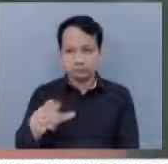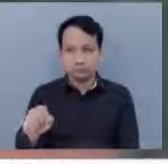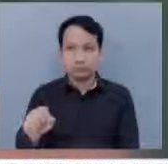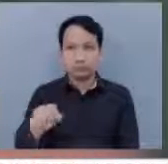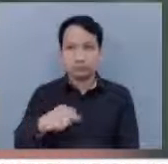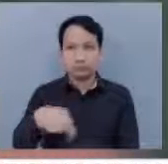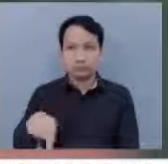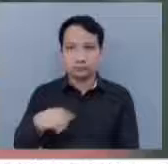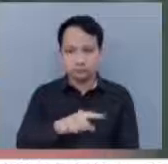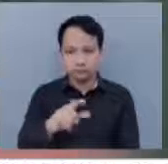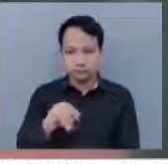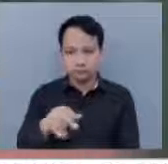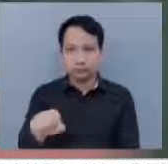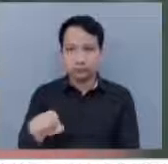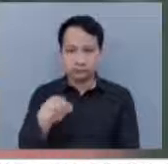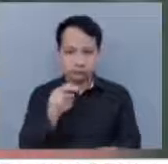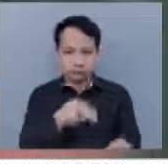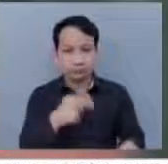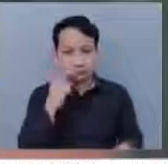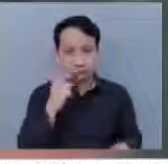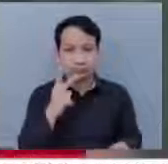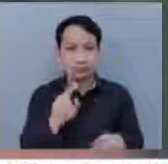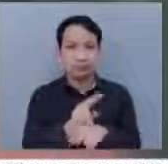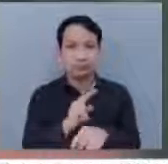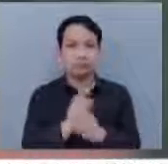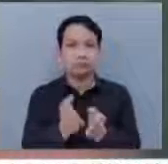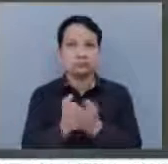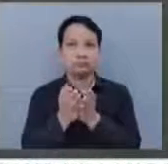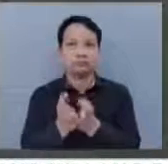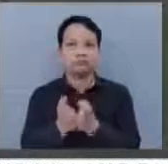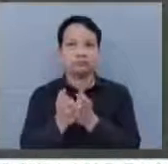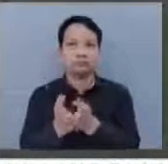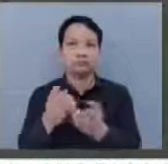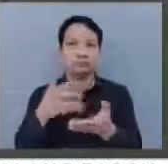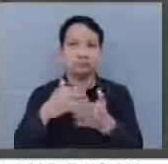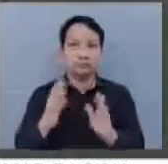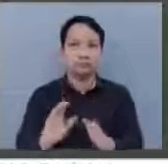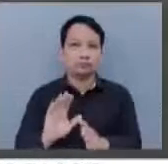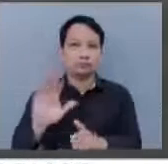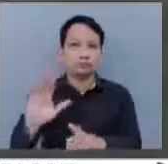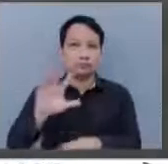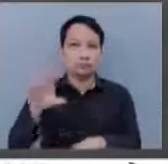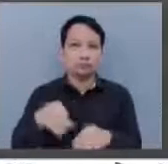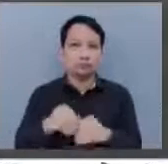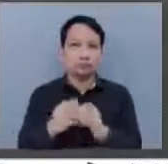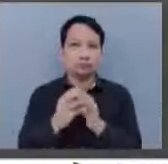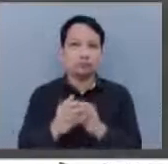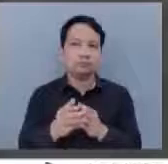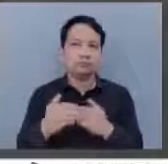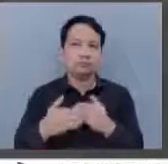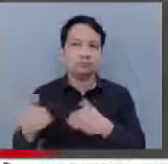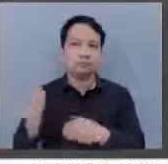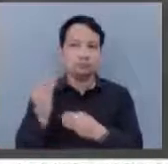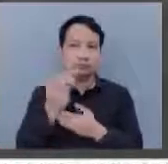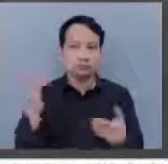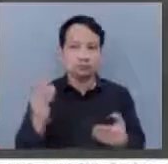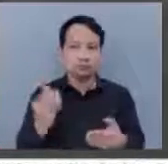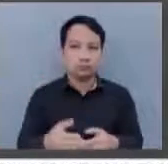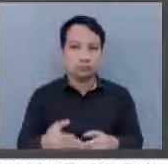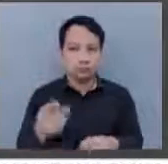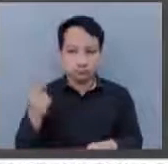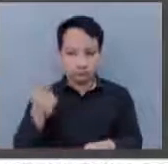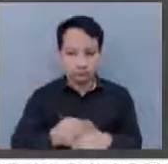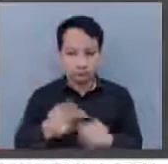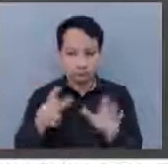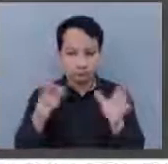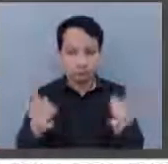Nagbalon, makikitang gumagamit na ng bangka ang ilang estudyante para pumasok sa eskwelahan. May pinapaikot na dalawang bangka ang barangay para